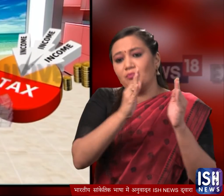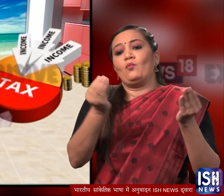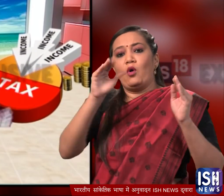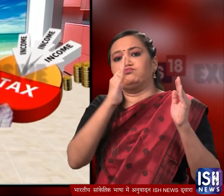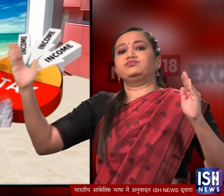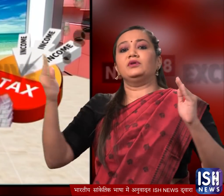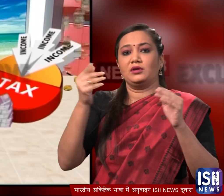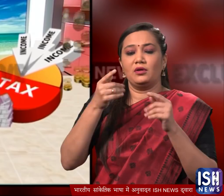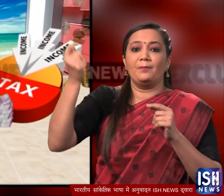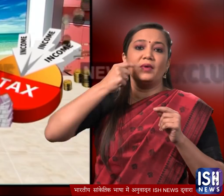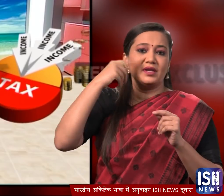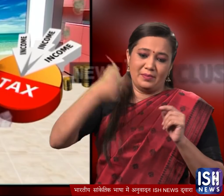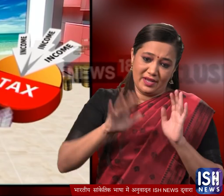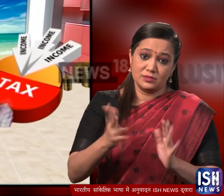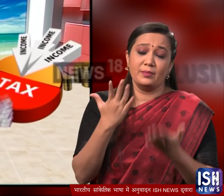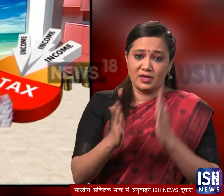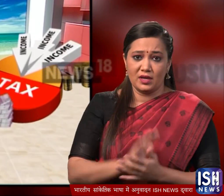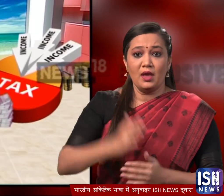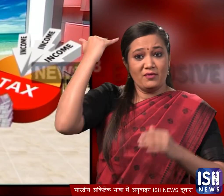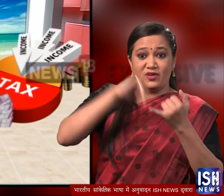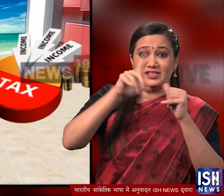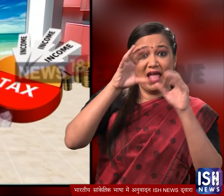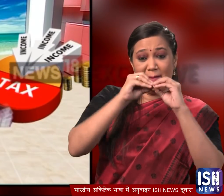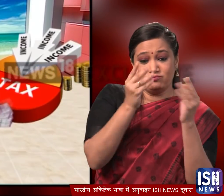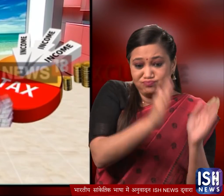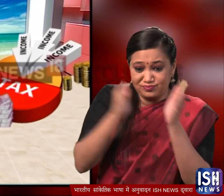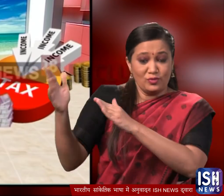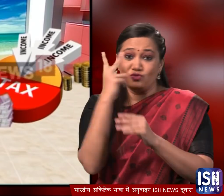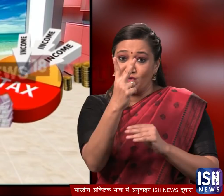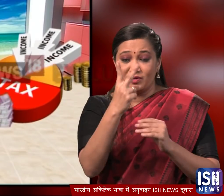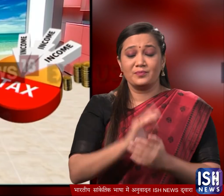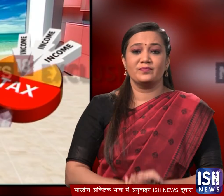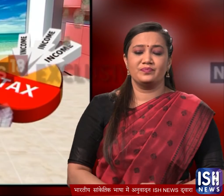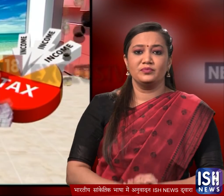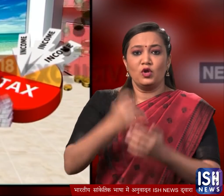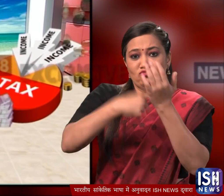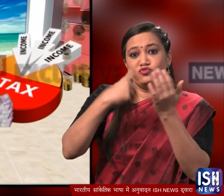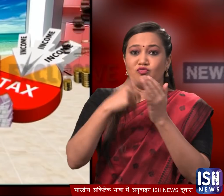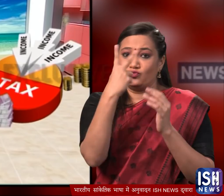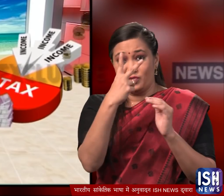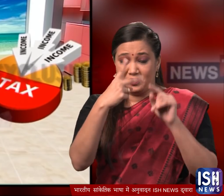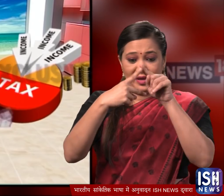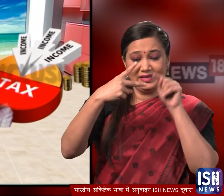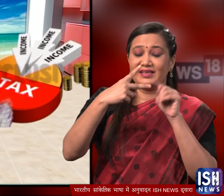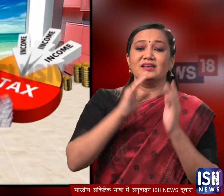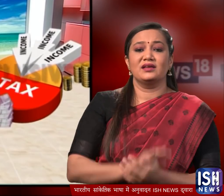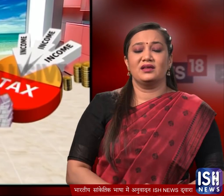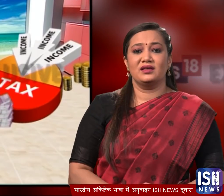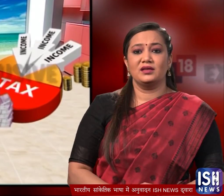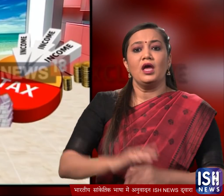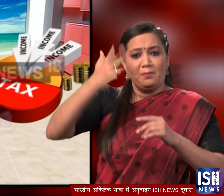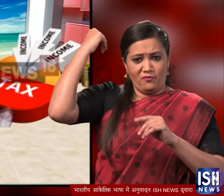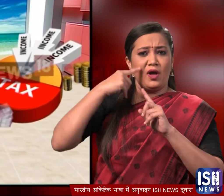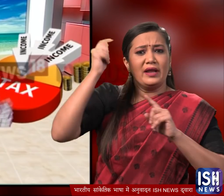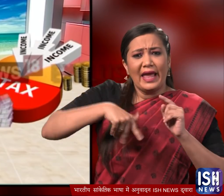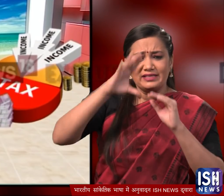तक की राहत दे सकती है। पिछले बजट में इनकम टैक्स के 2 स्लैब बनाए गए थे और नए स्लैब में नए दो रजीम बनाई गई थी और नए स्लैब में